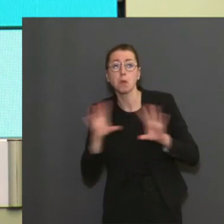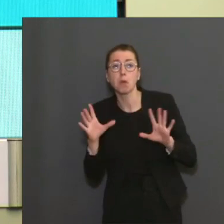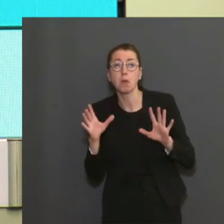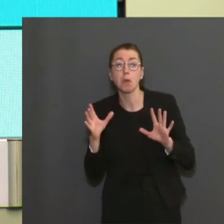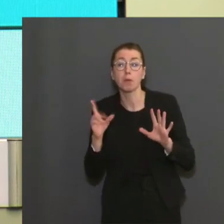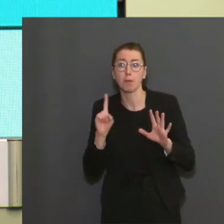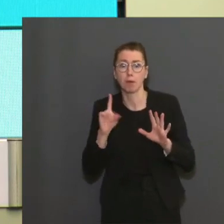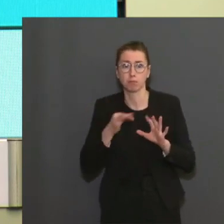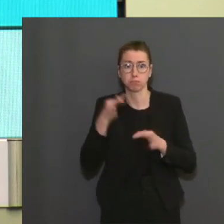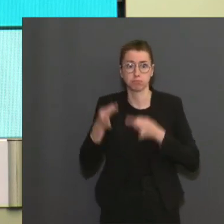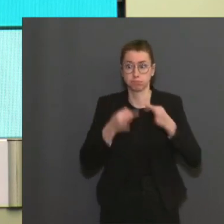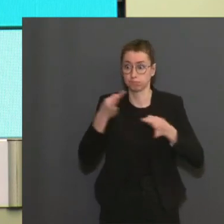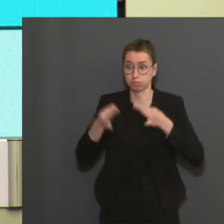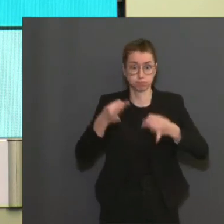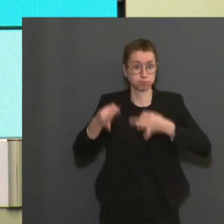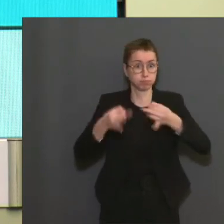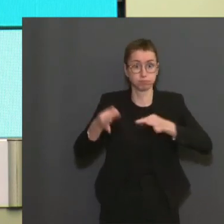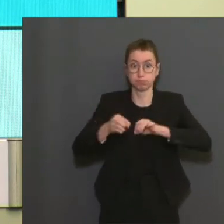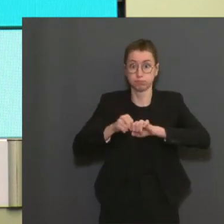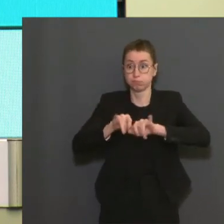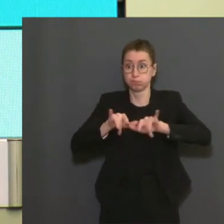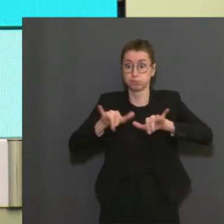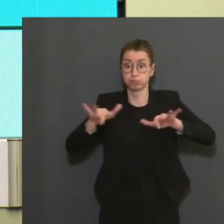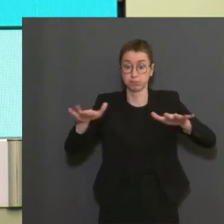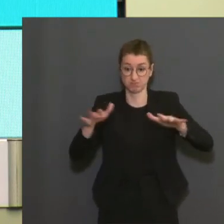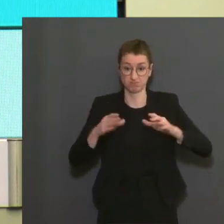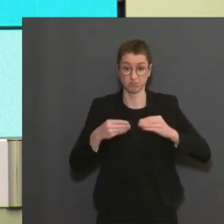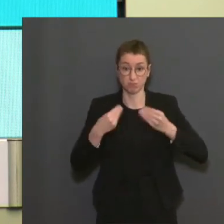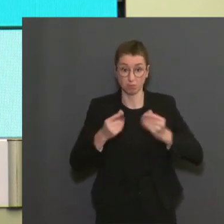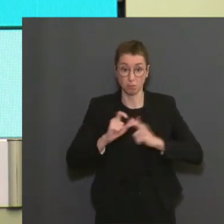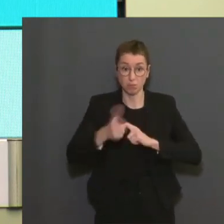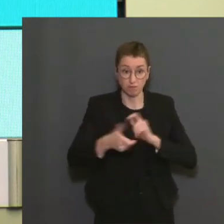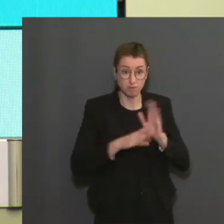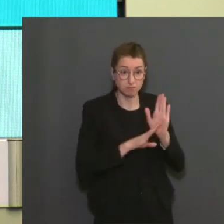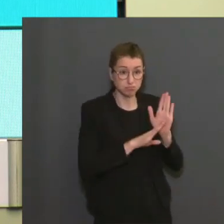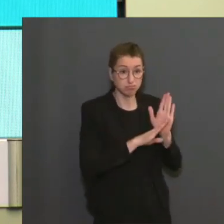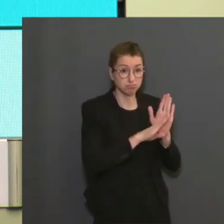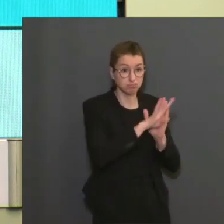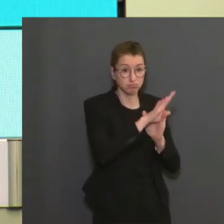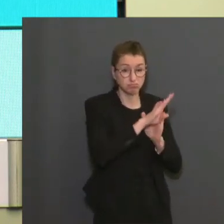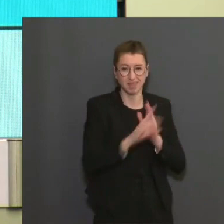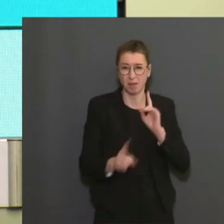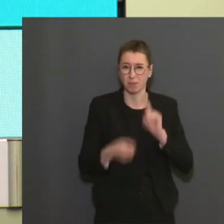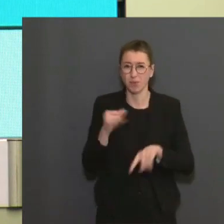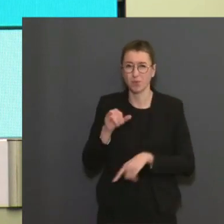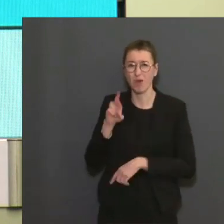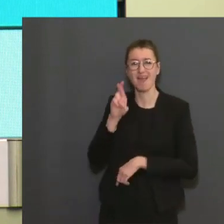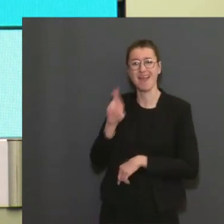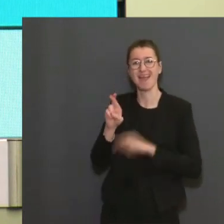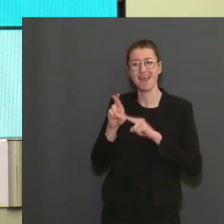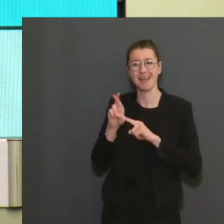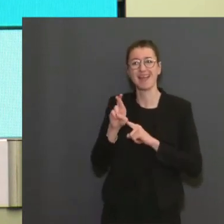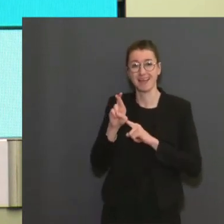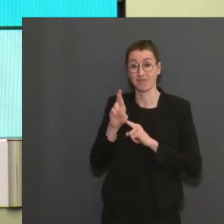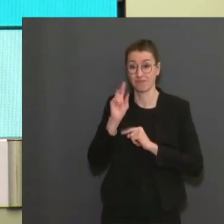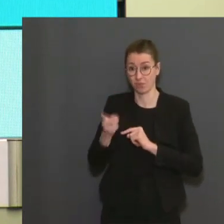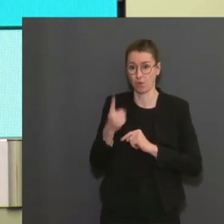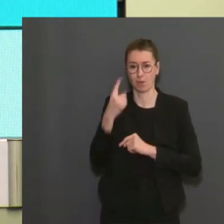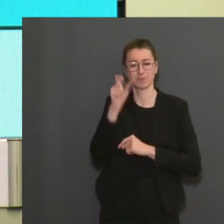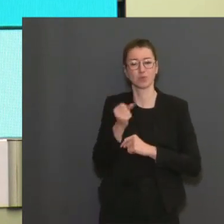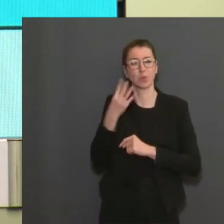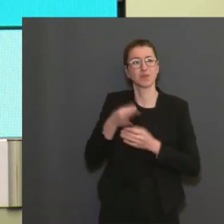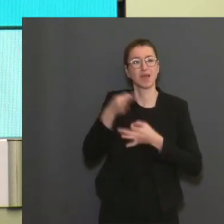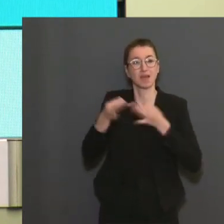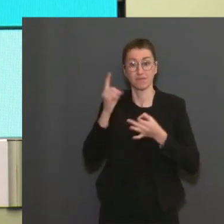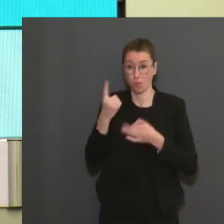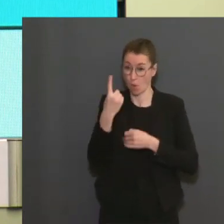n'allons pas diminuer le fameux R en dessous de 1, où il est actuellement entre 0,8 et 1 effectivement. Parce